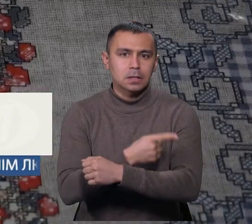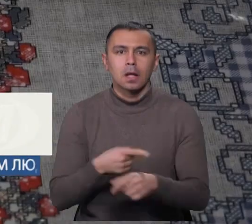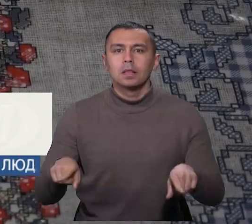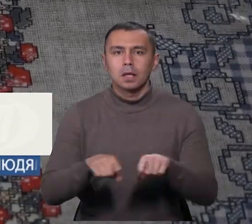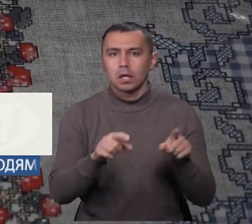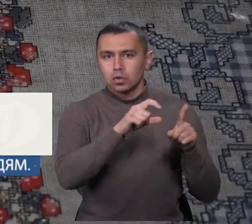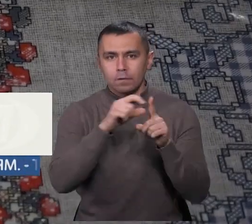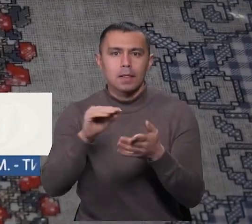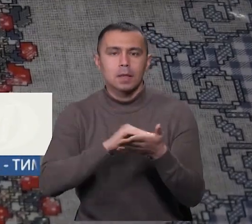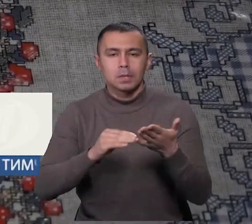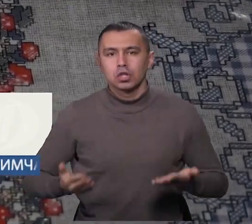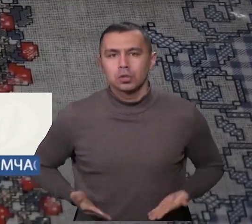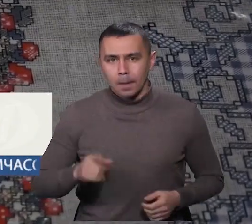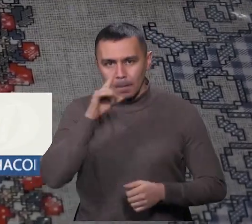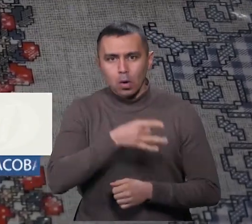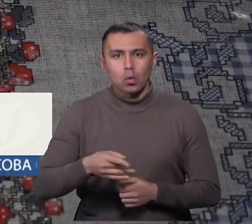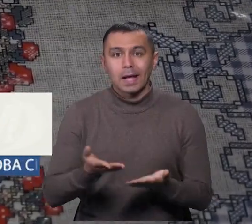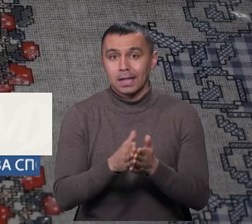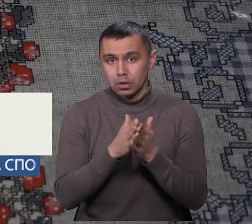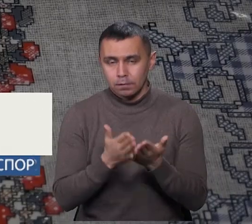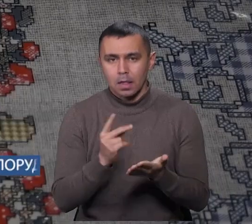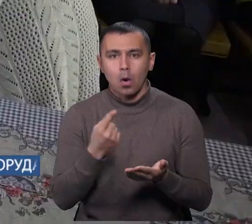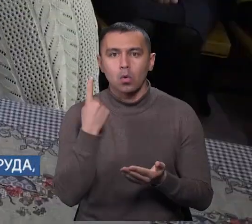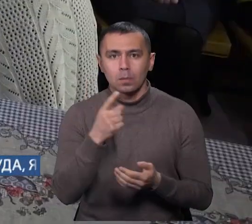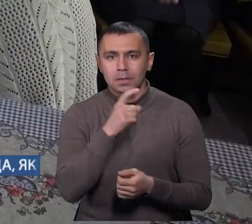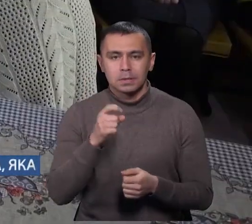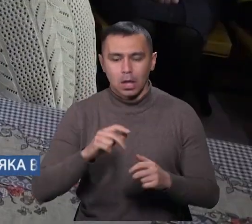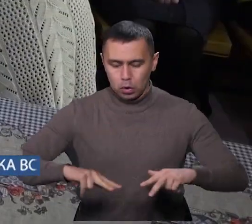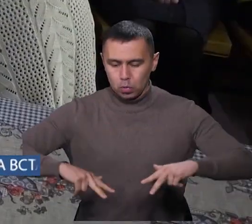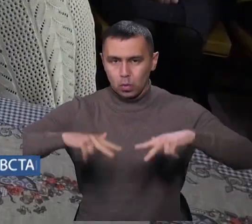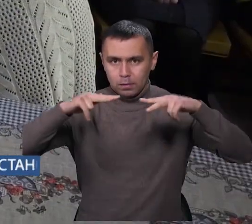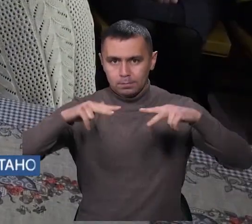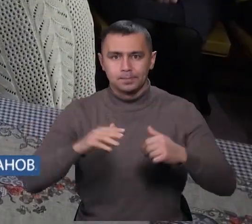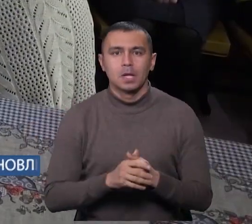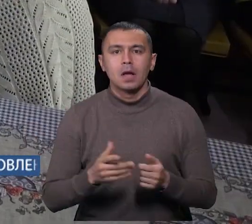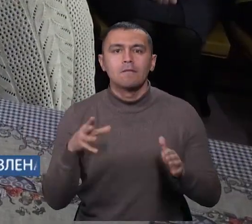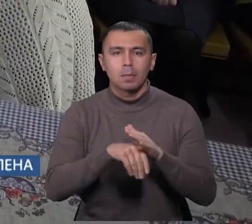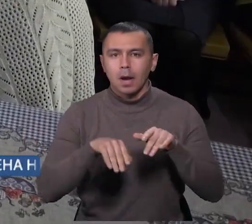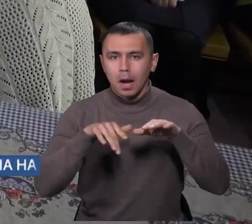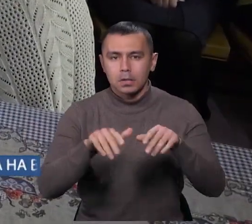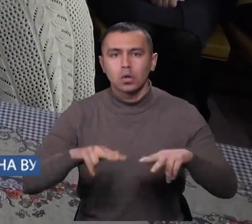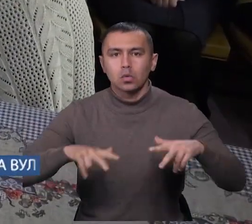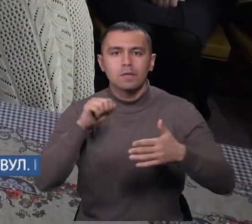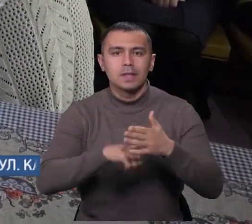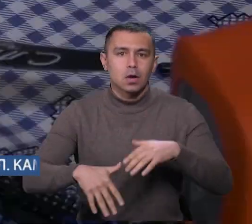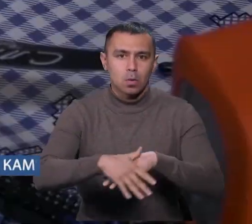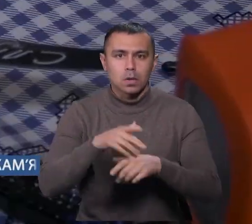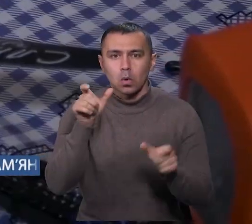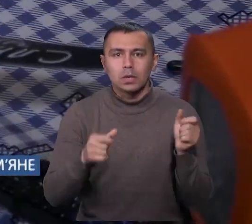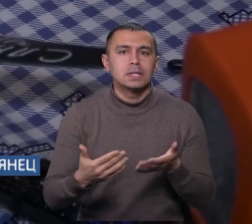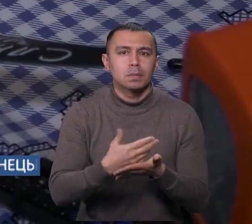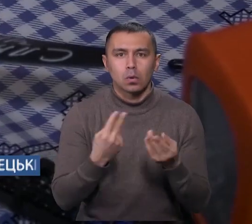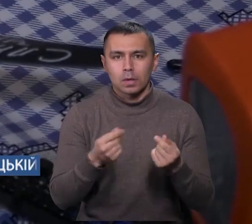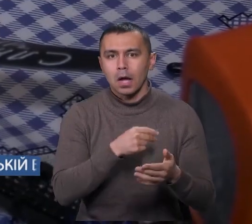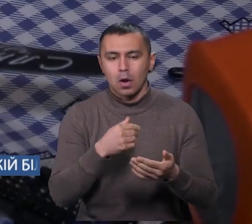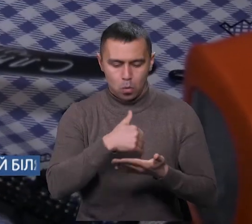такі слова написали жителі мікрорайону Книжківці на одному із FPV-дронів. В рамках акції «Дрон від громади» люди зібрали гроші